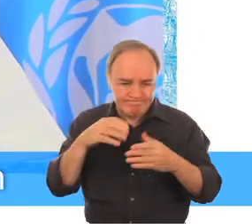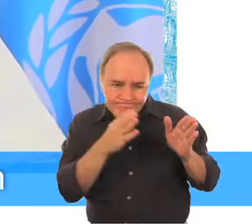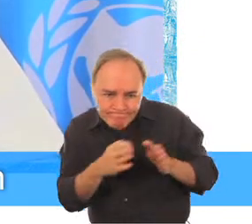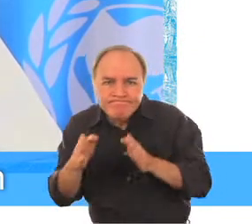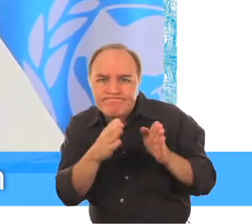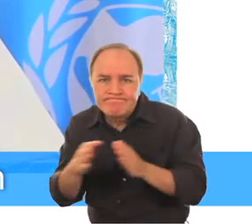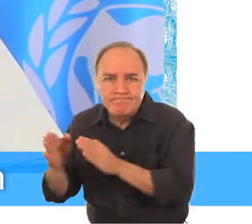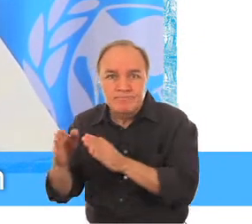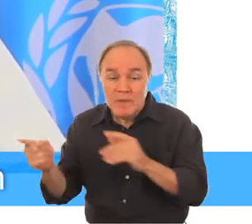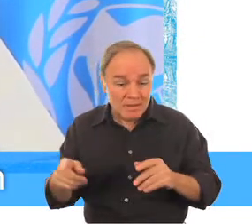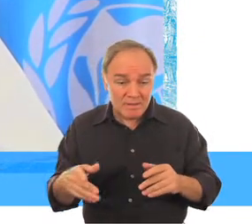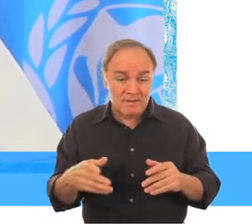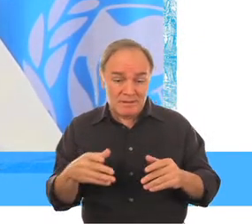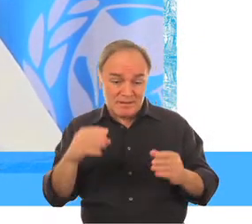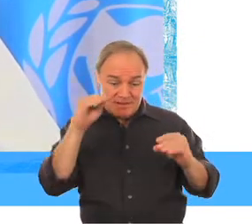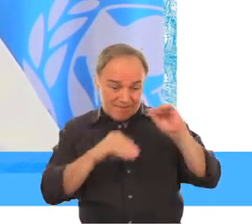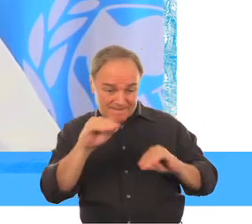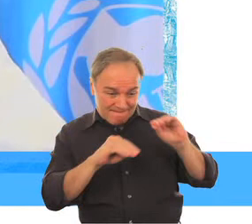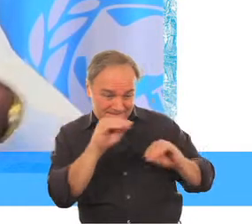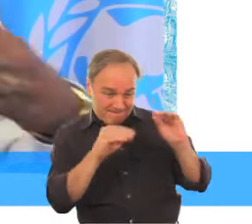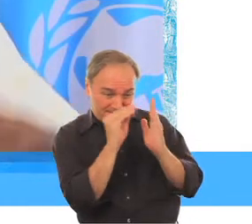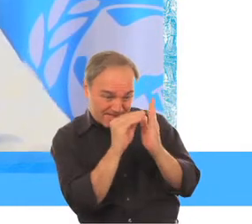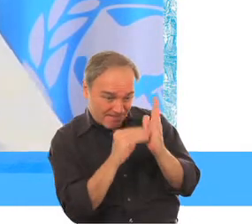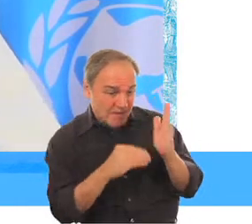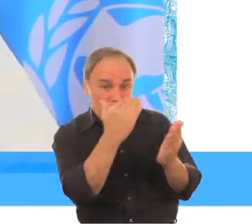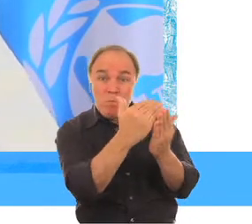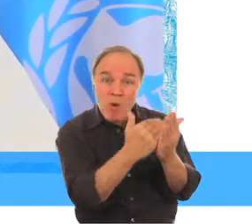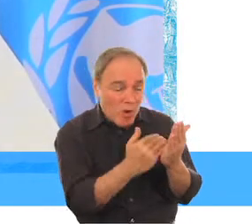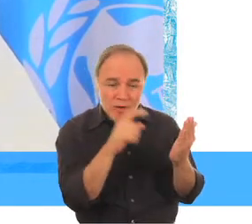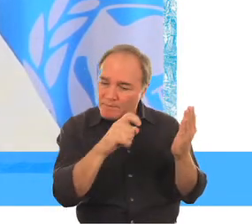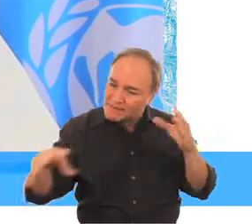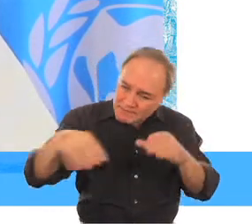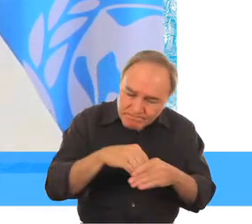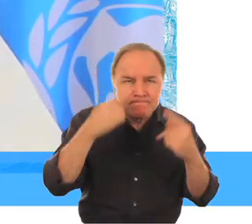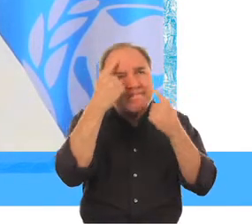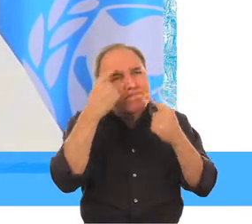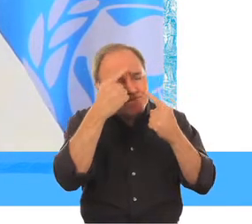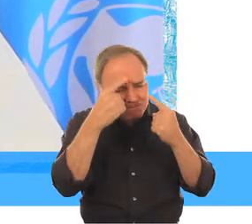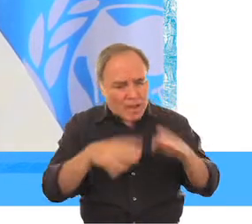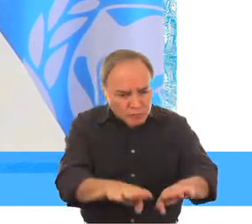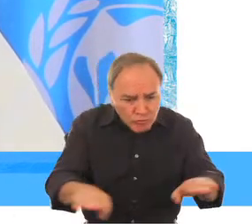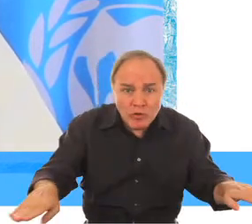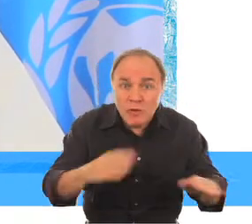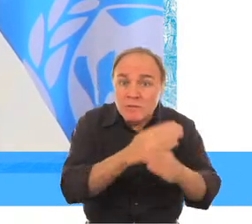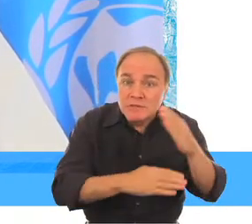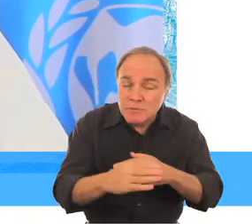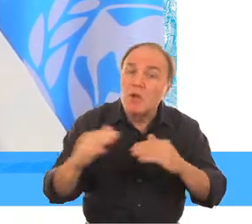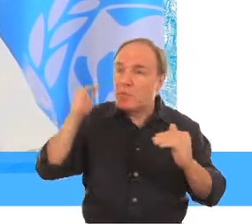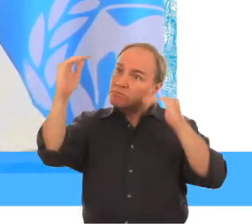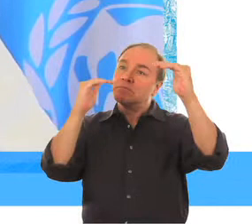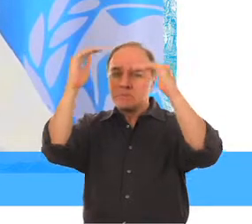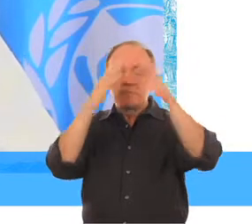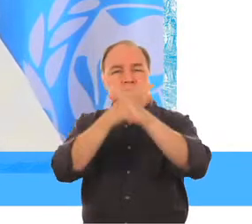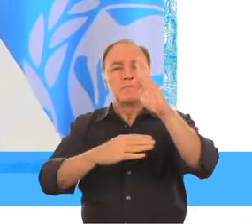Cela signifie que nous devons prendre en considération les enfants handicapés et les personnes handicapées dans la conception de tous nos services et